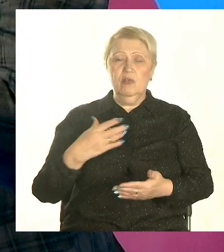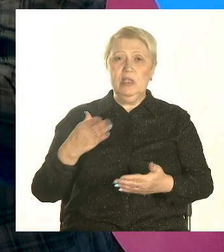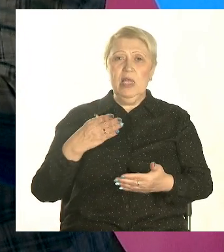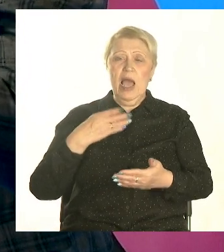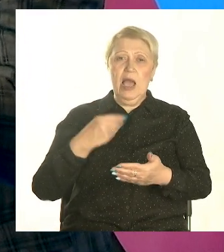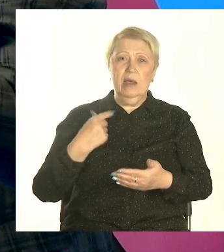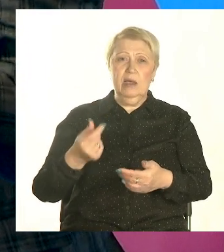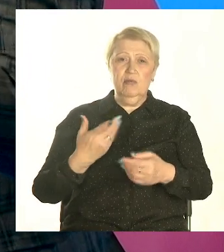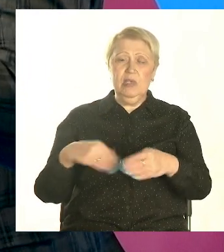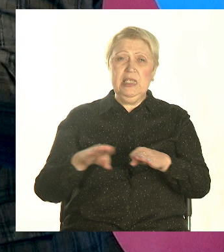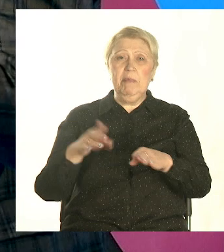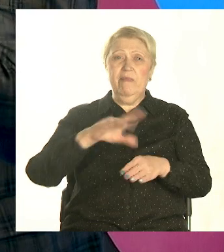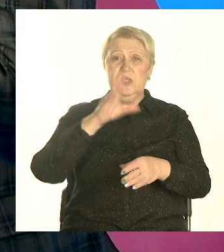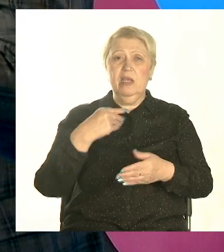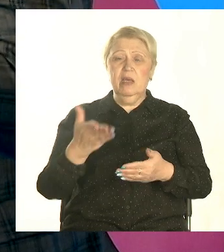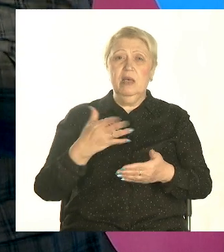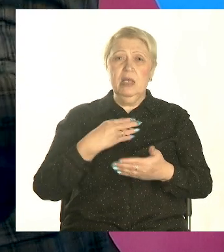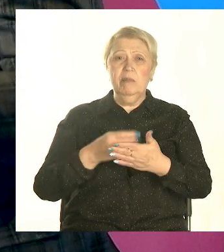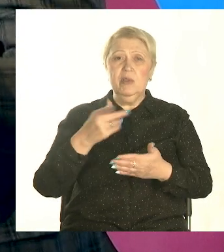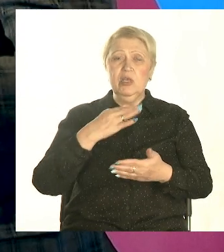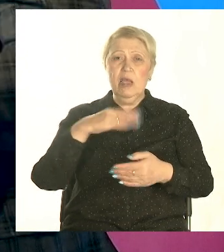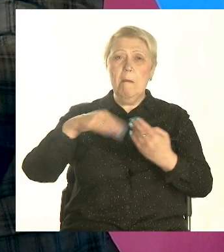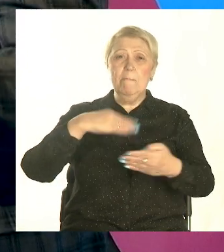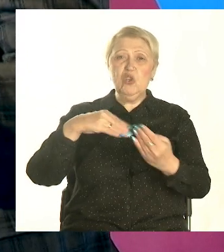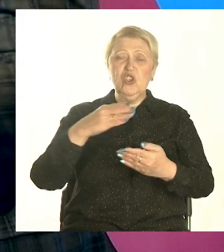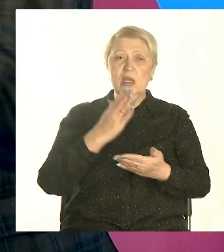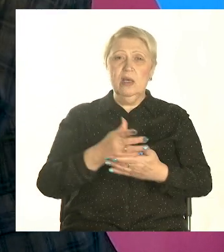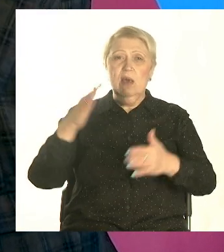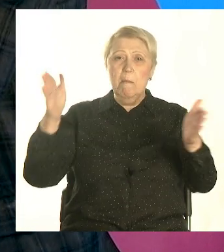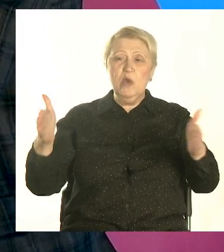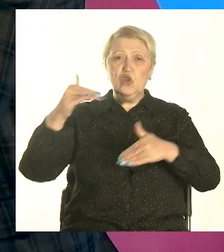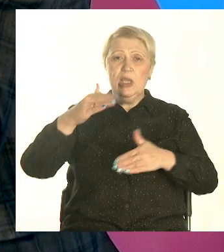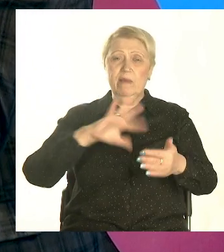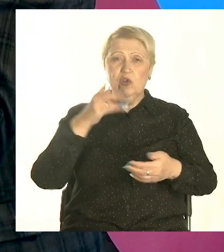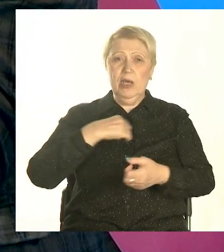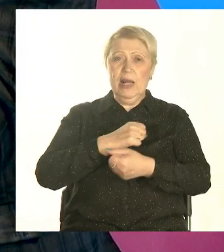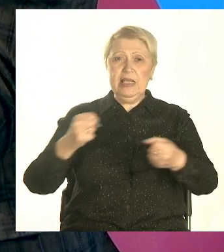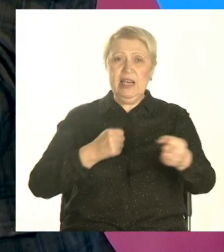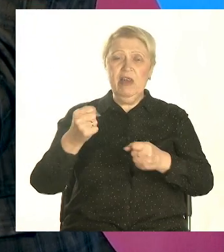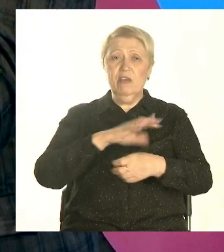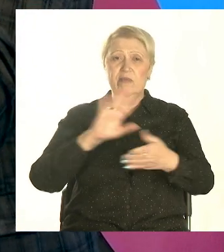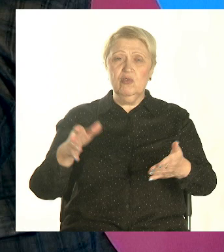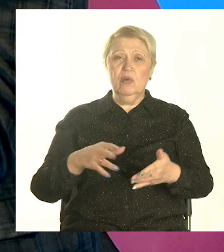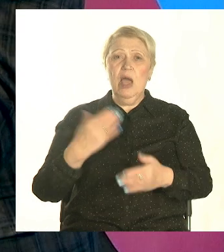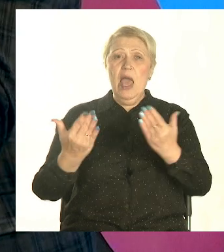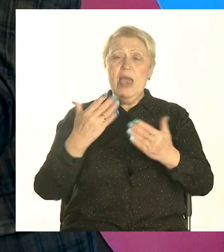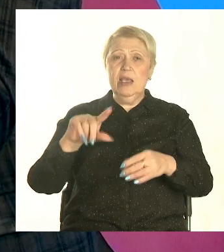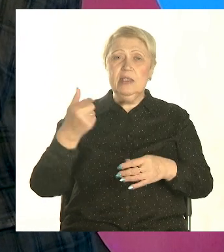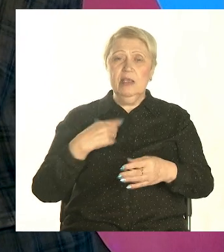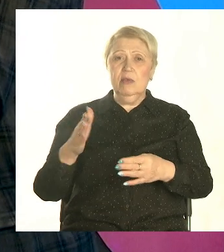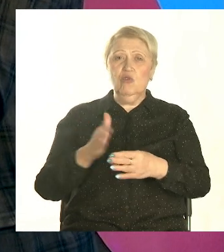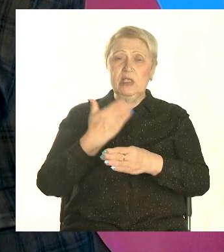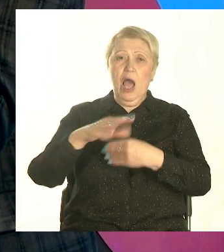систему, специальные разрыватели есть. Да? Но если отходы сложить